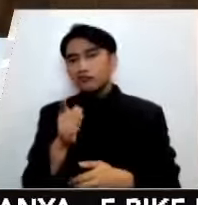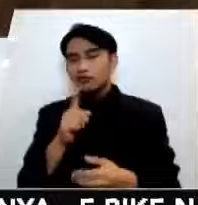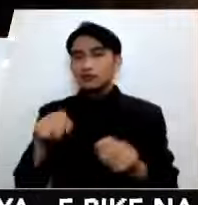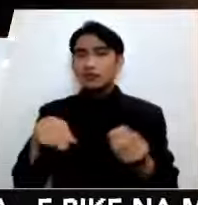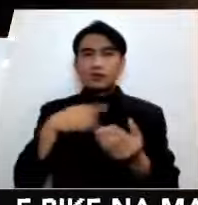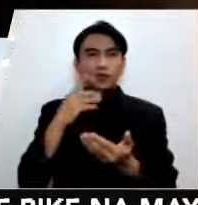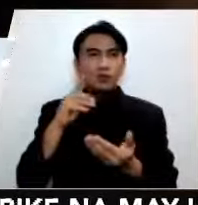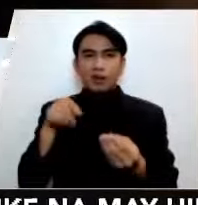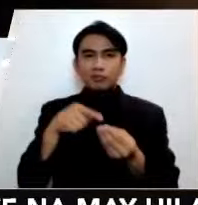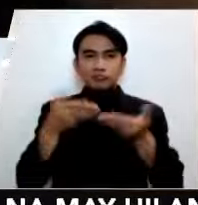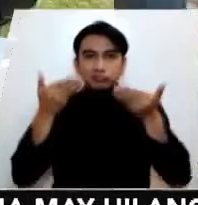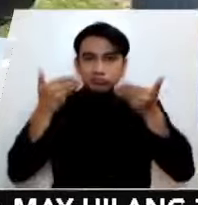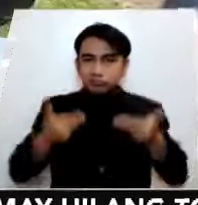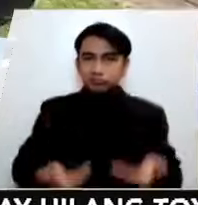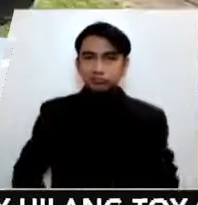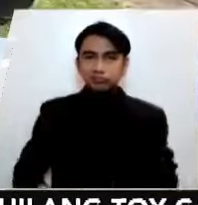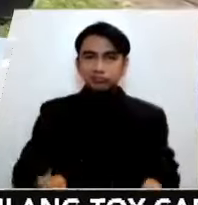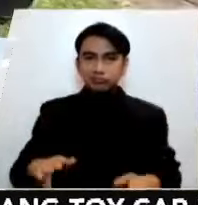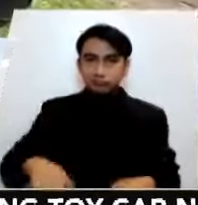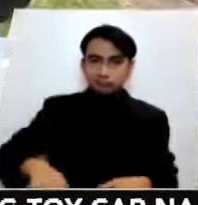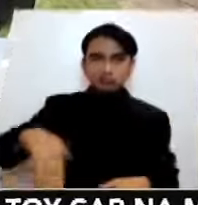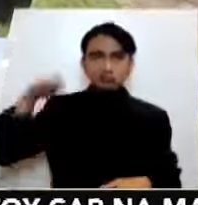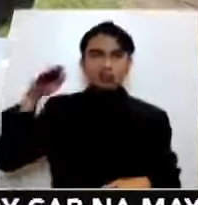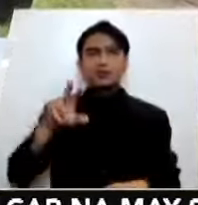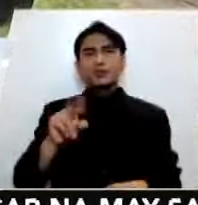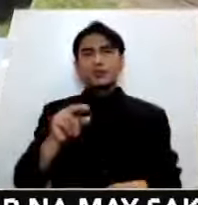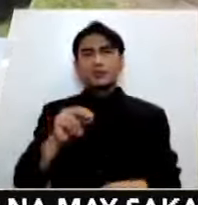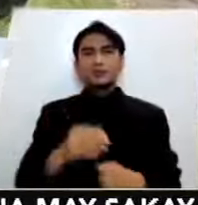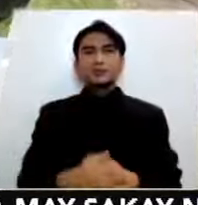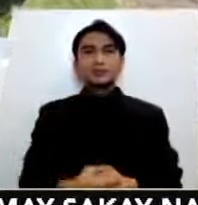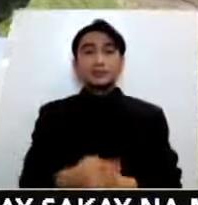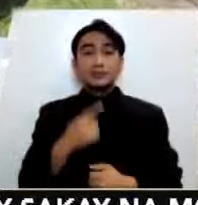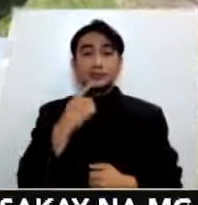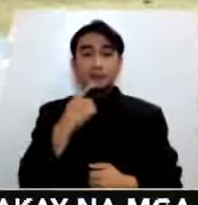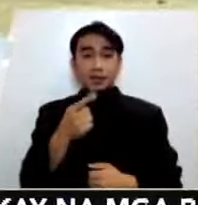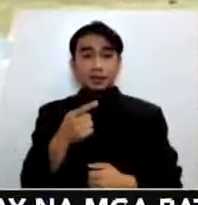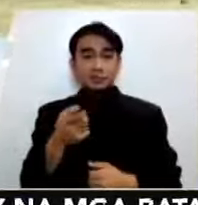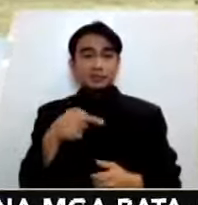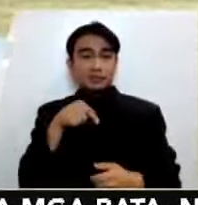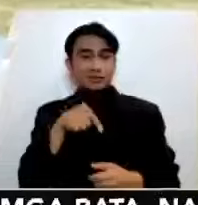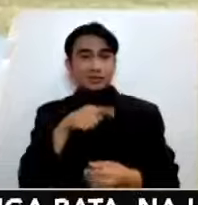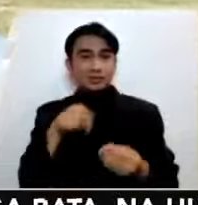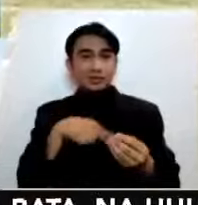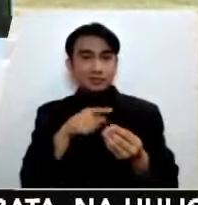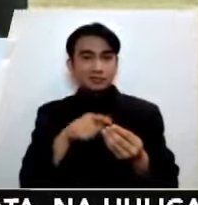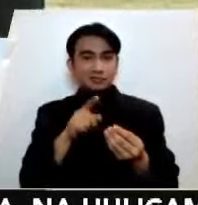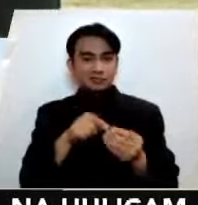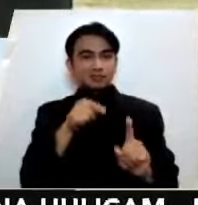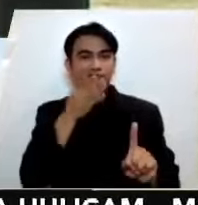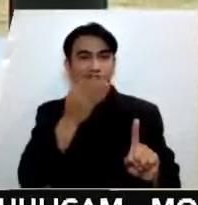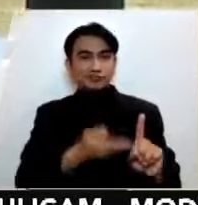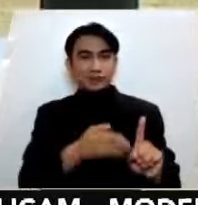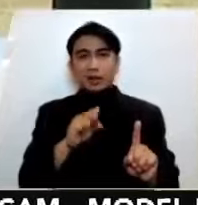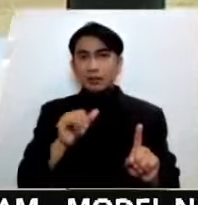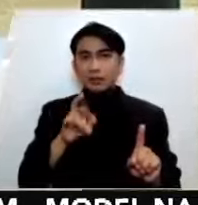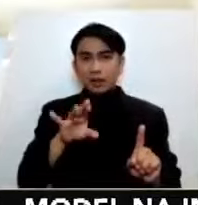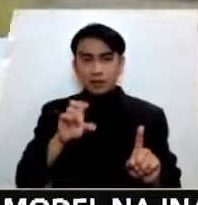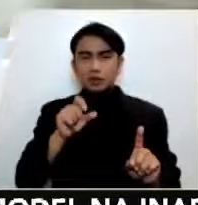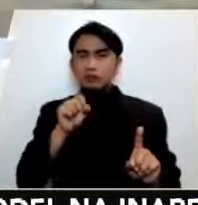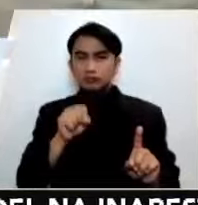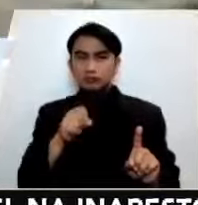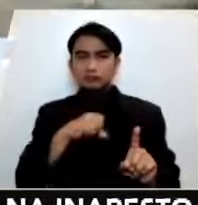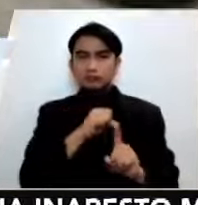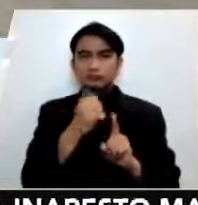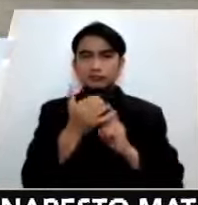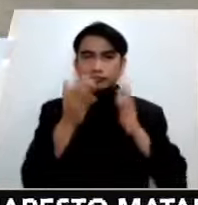o yung buong pagkatao mo. Ayon sa sociologist na si Dr. Gerald Abergos, matandang kultura na ng Pilipino ang utang na loob